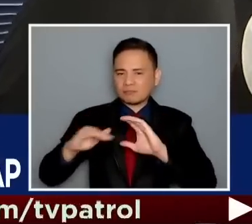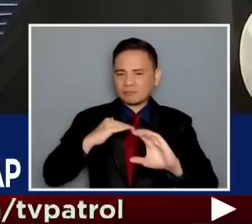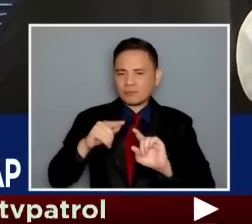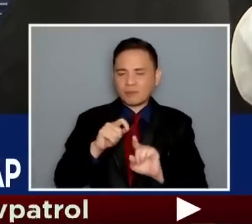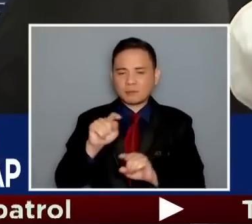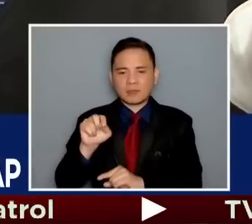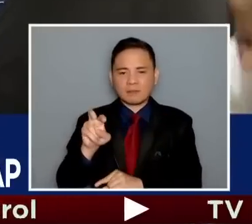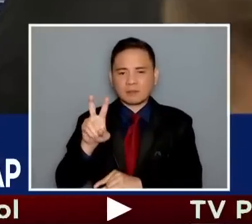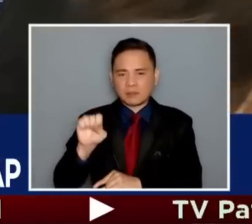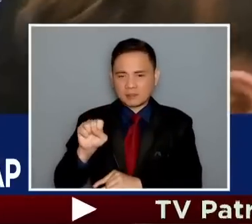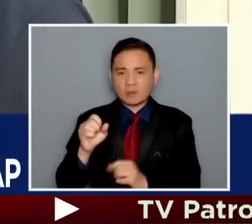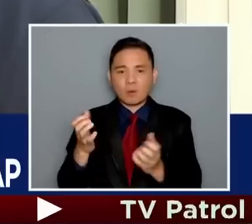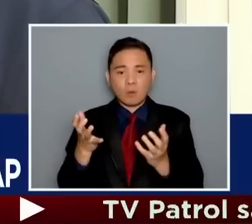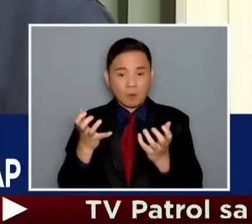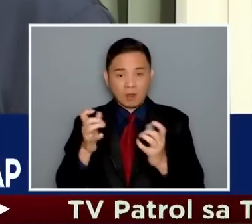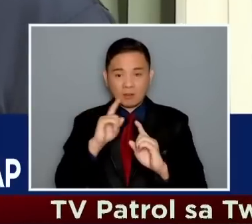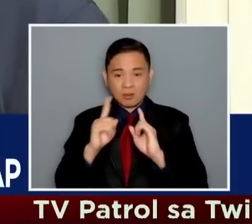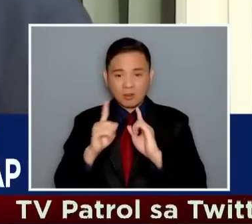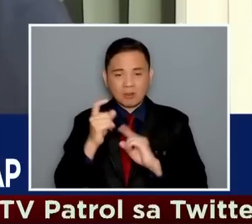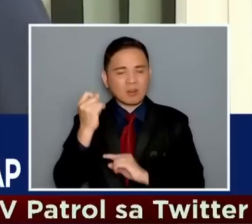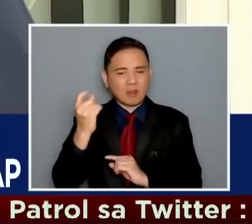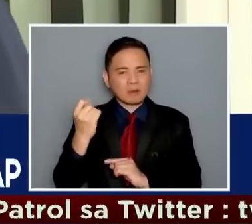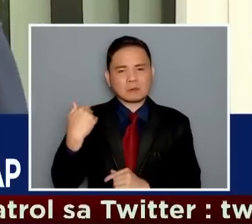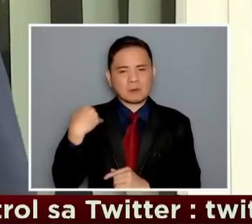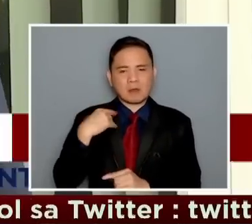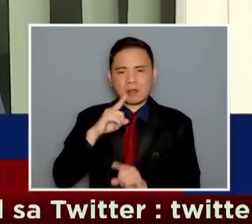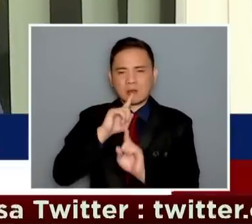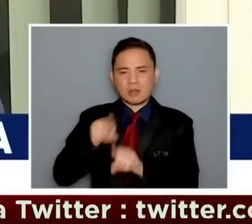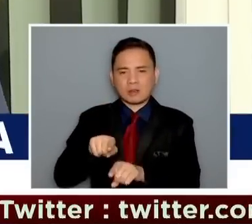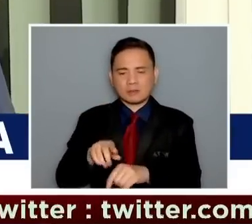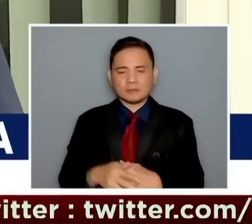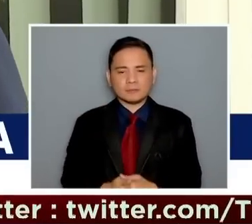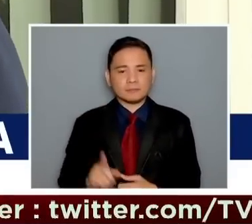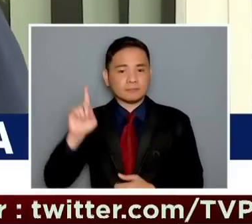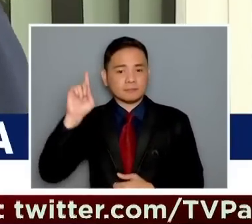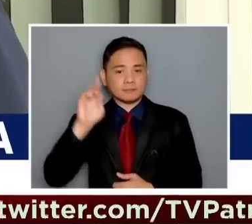ang mensahe ng kongresista. I received a text message yesterday but